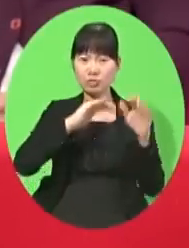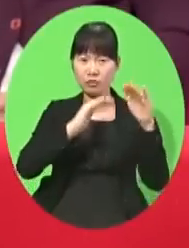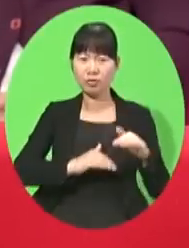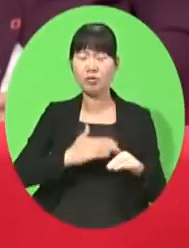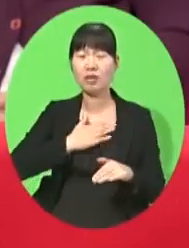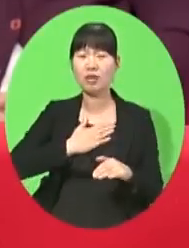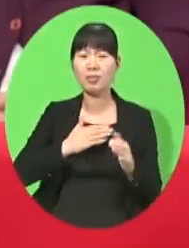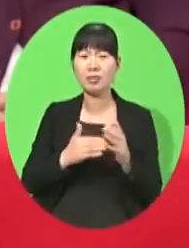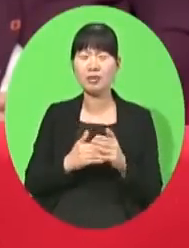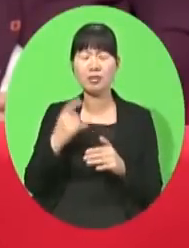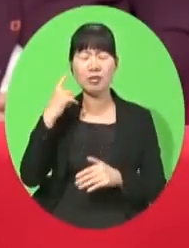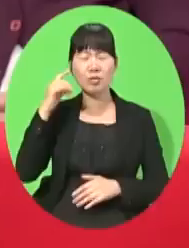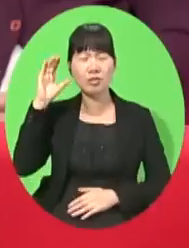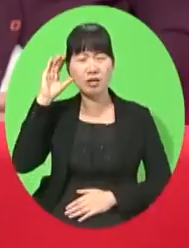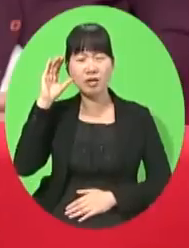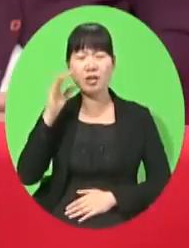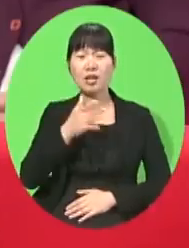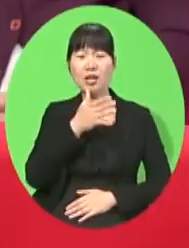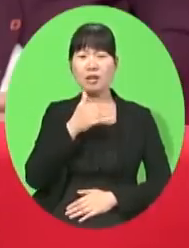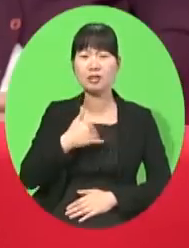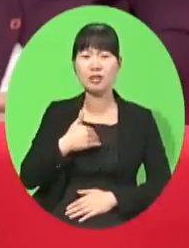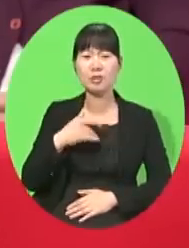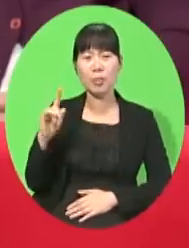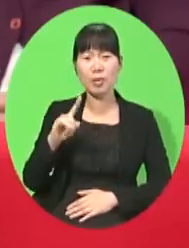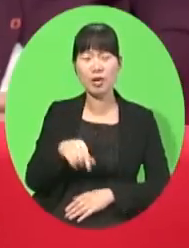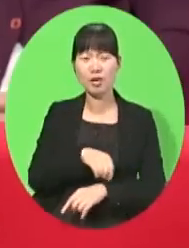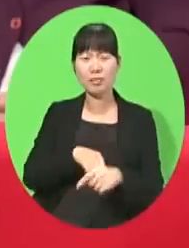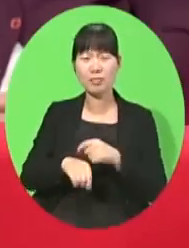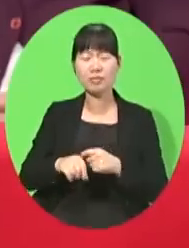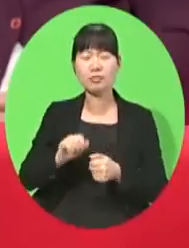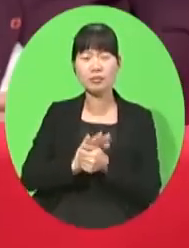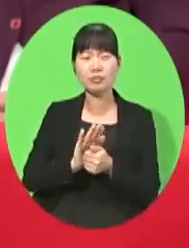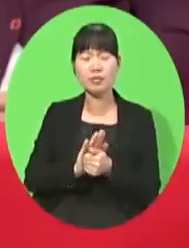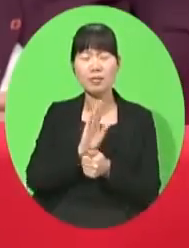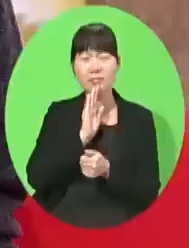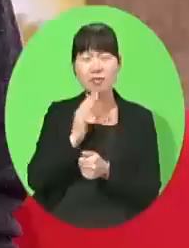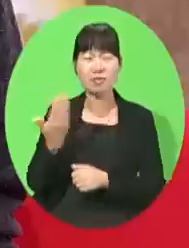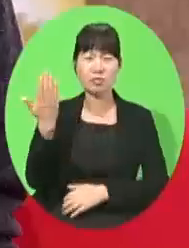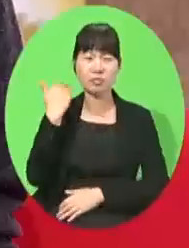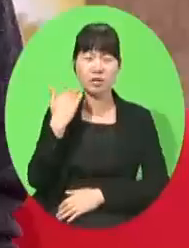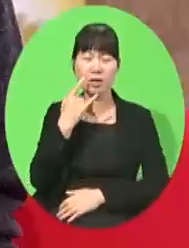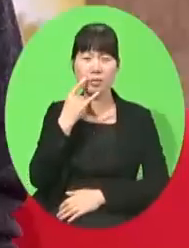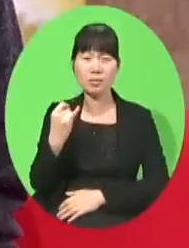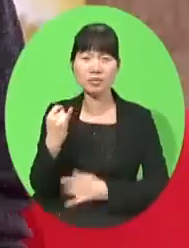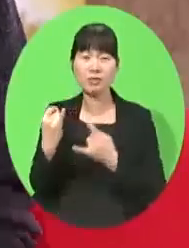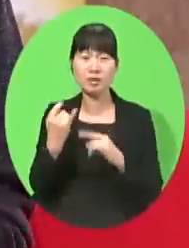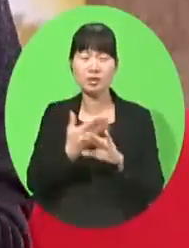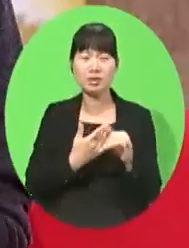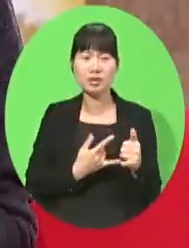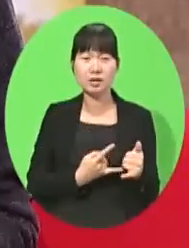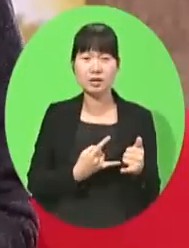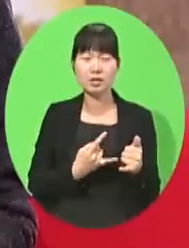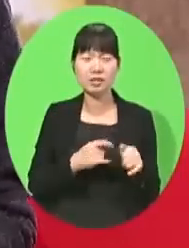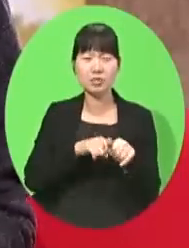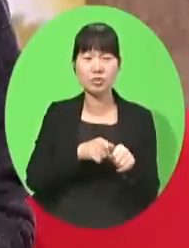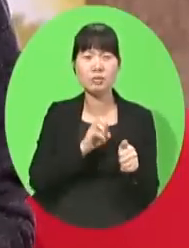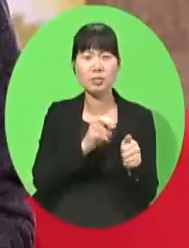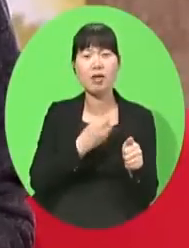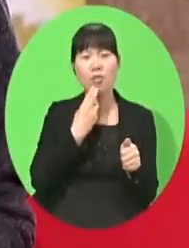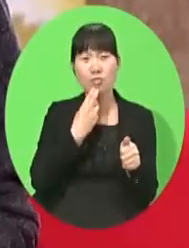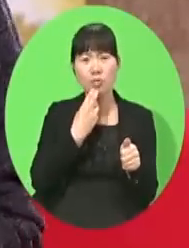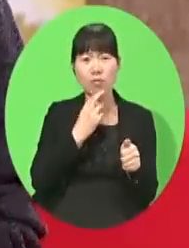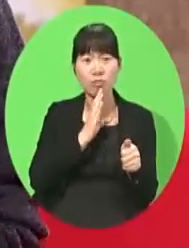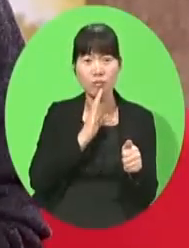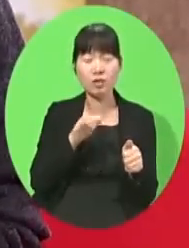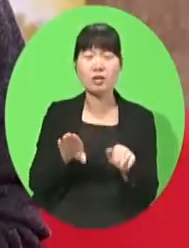그 소리를 들으면서 아, 이건 나도 뭔가 해야 되는 거구나라는 생각을 그 했어요. 전까지 어머님은 다른 사람들한테 굳이 얘기 안 하셨나요?